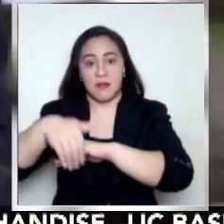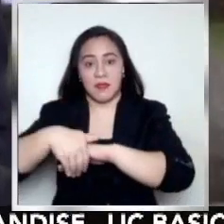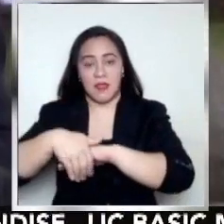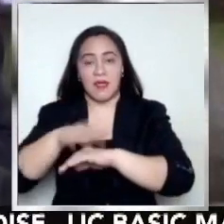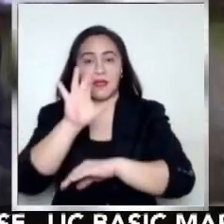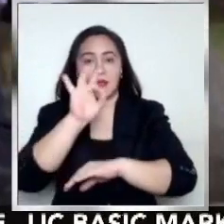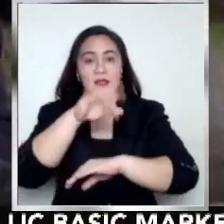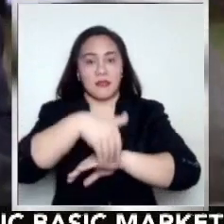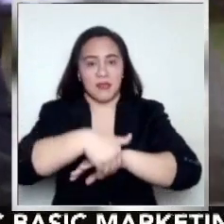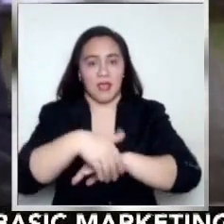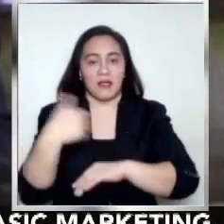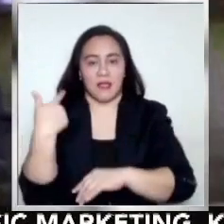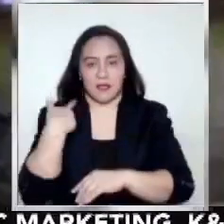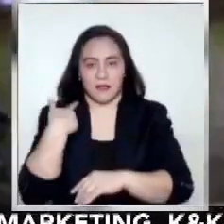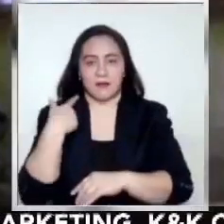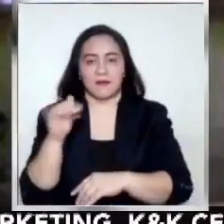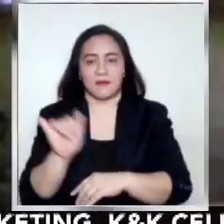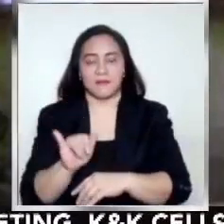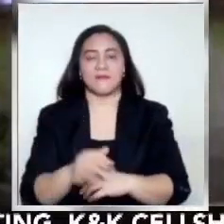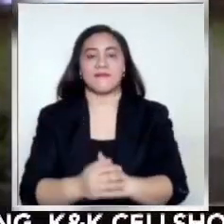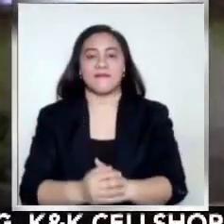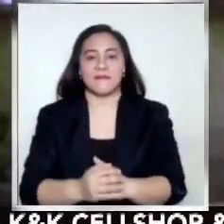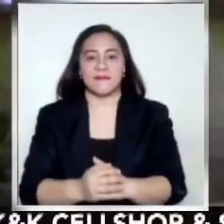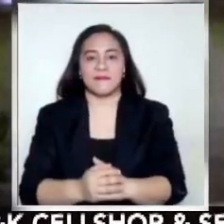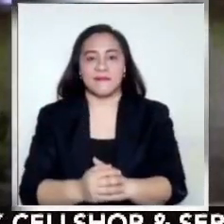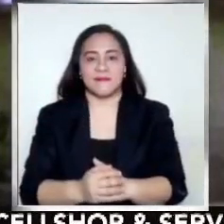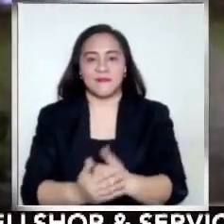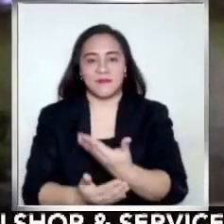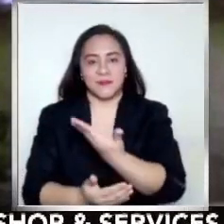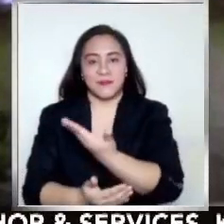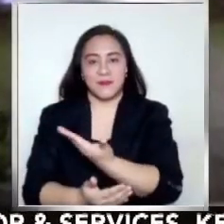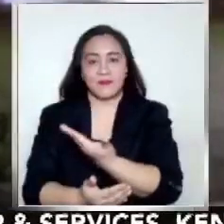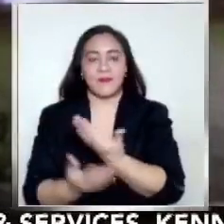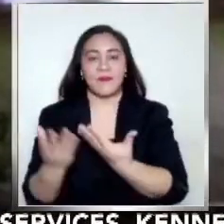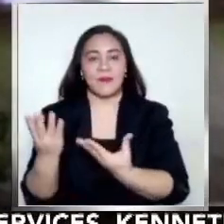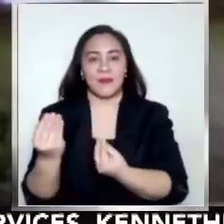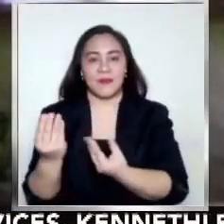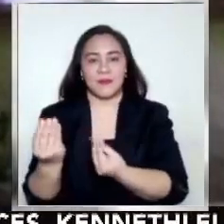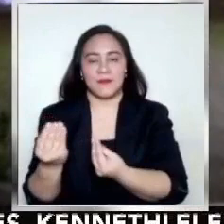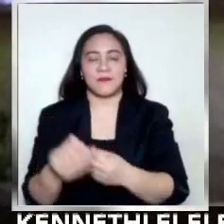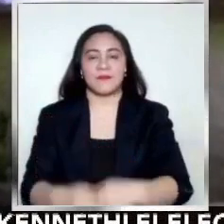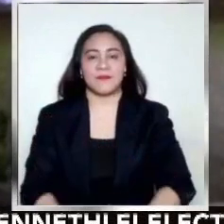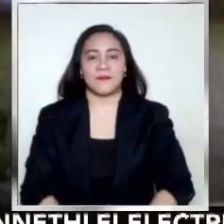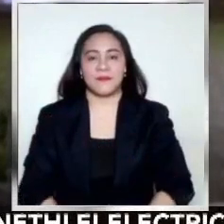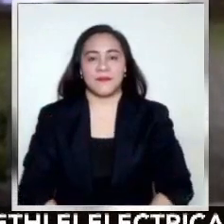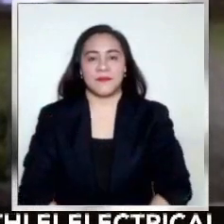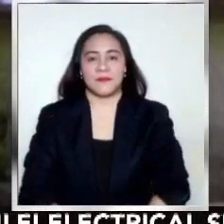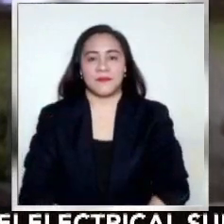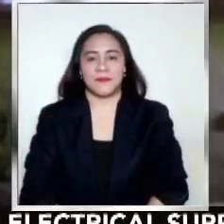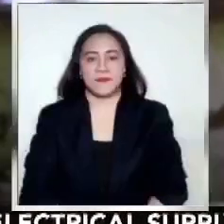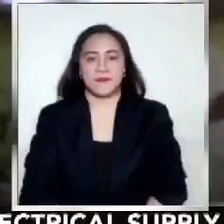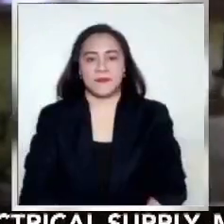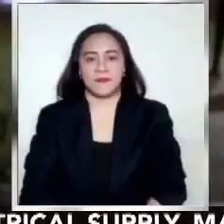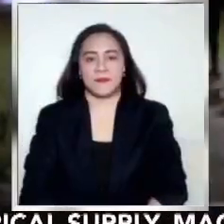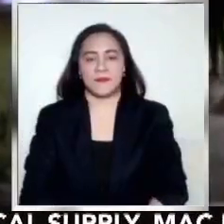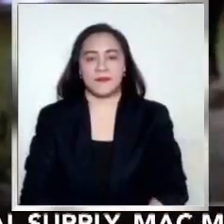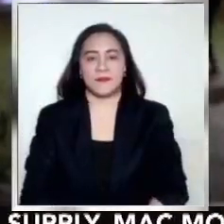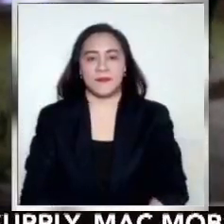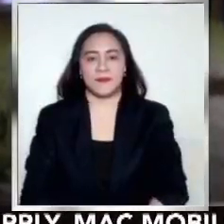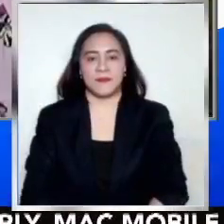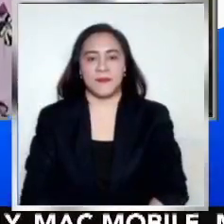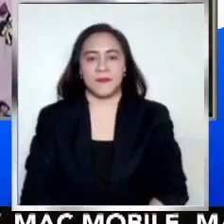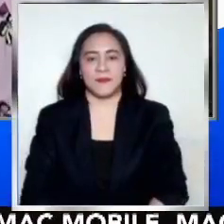ang pinasariyang balita mula rito sa Manila Cathedral para sa GMA Integrated News. Maris Umali nakatutok, 24